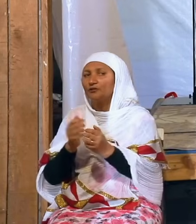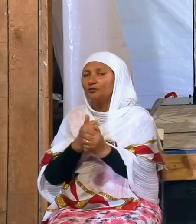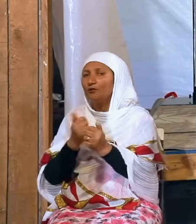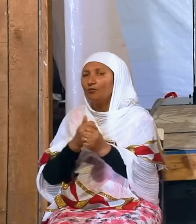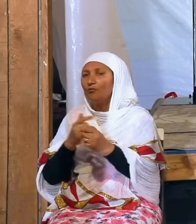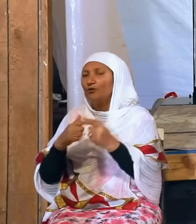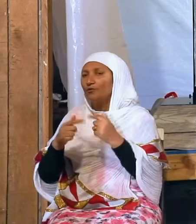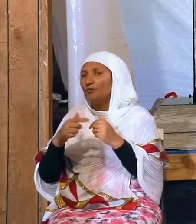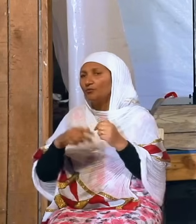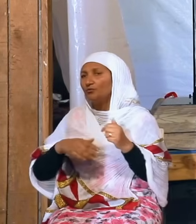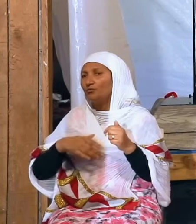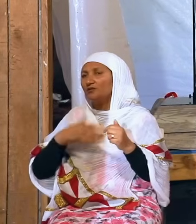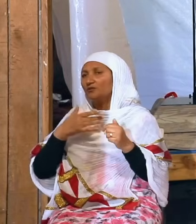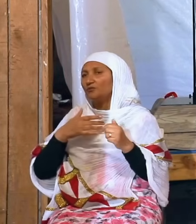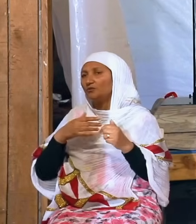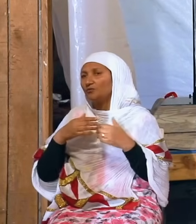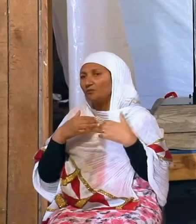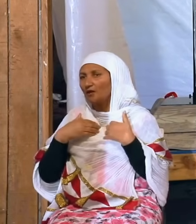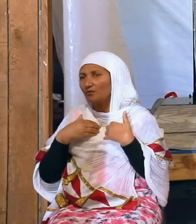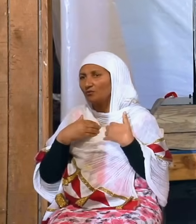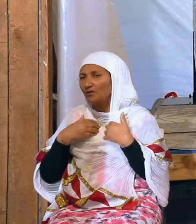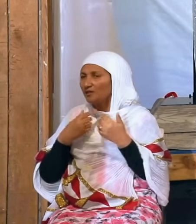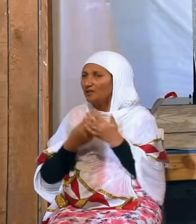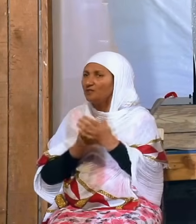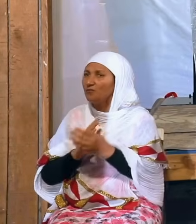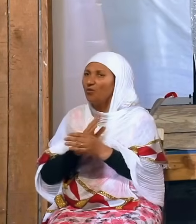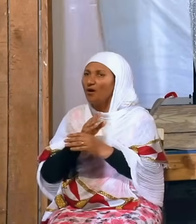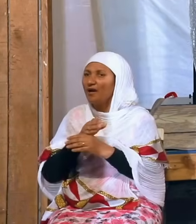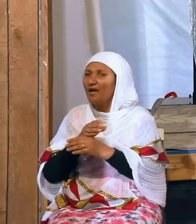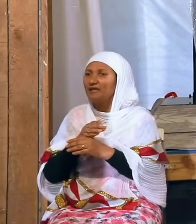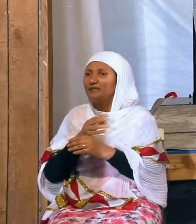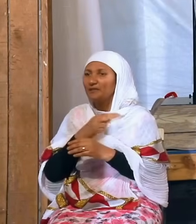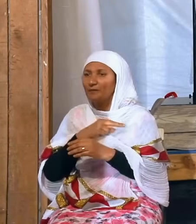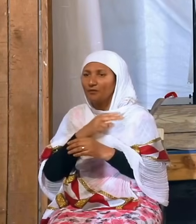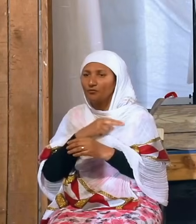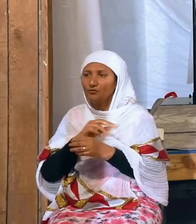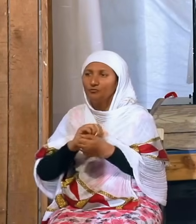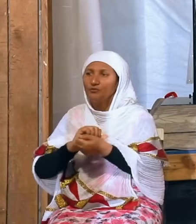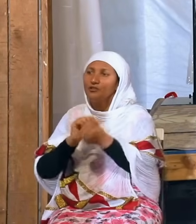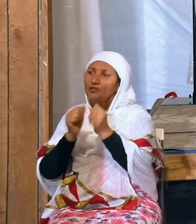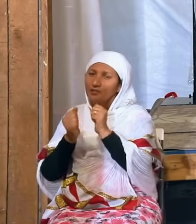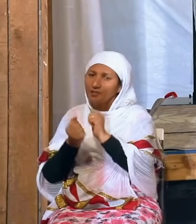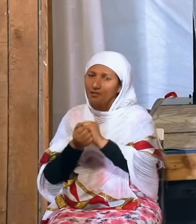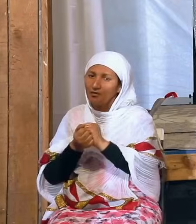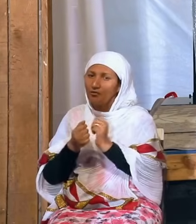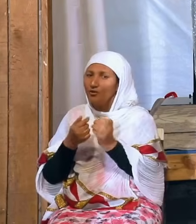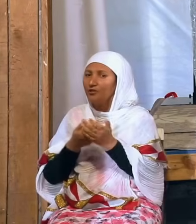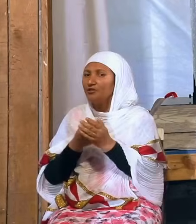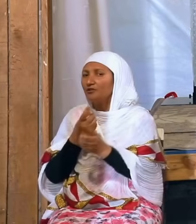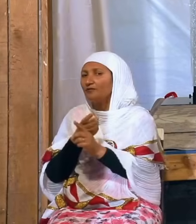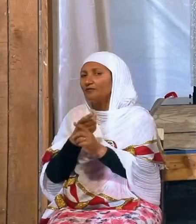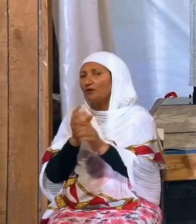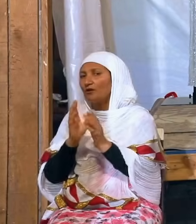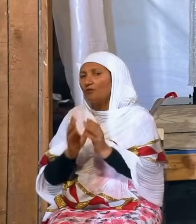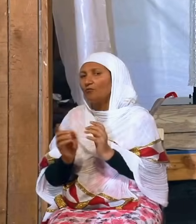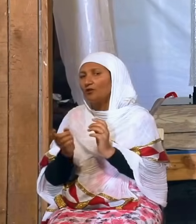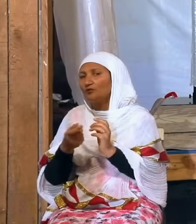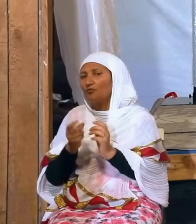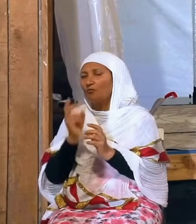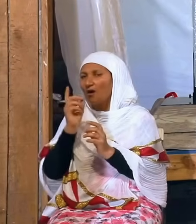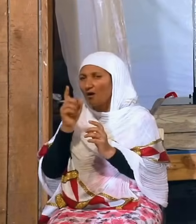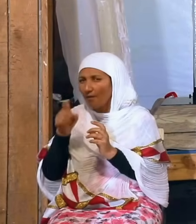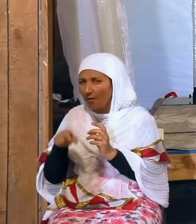አሉ ስሜቶቹን ተከትለው ደግሞ ጠባዮች ይቀረጻሉ ማለት ነው ስለዚህ ሰዎች እነዚህን ተፈጥሯዊ መሆናቸውን በአግባቡ